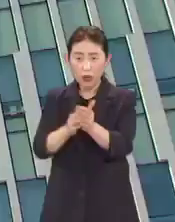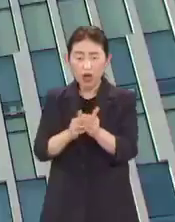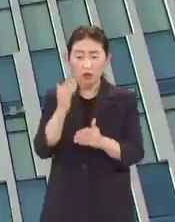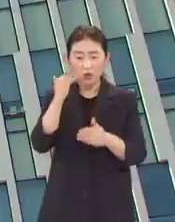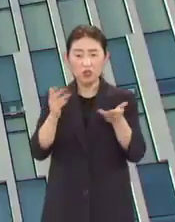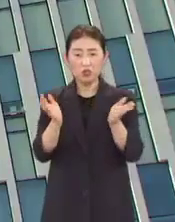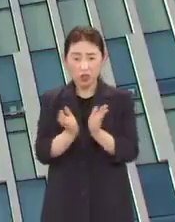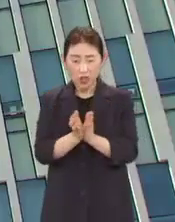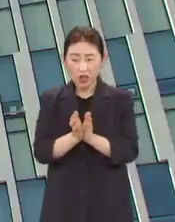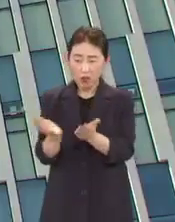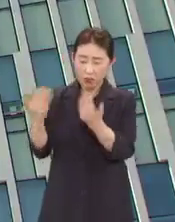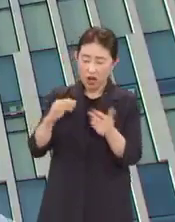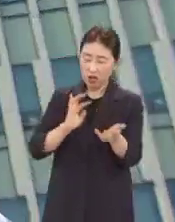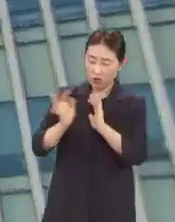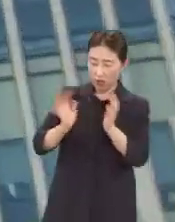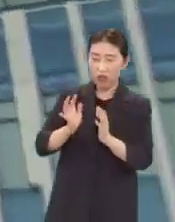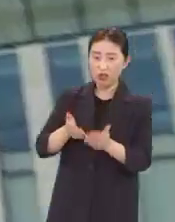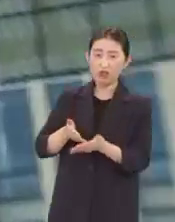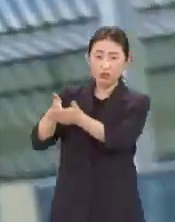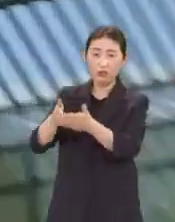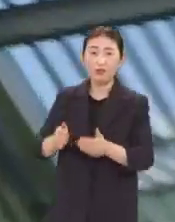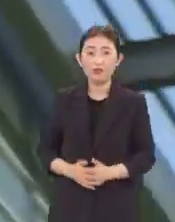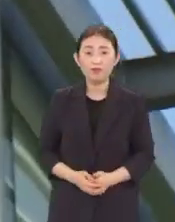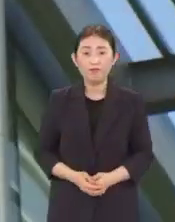민주당의 무제한 토론을 제안했습니다